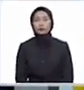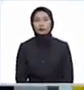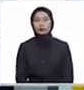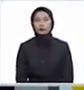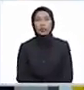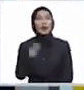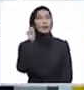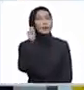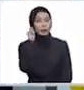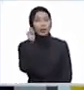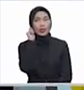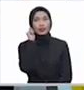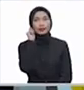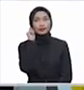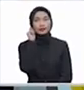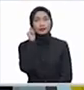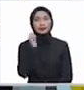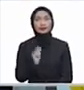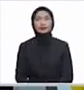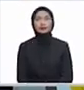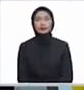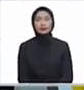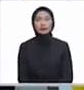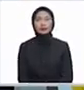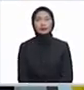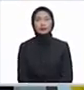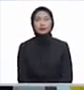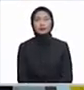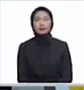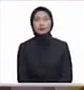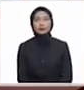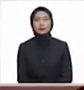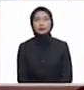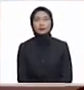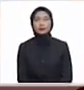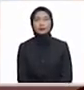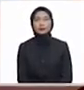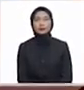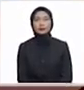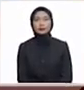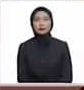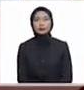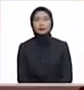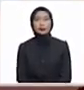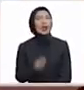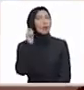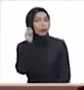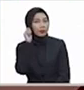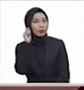Wanita itu adalah lebih harus mendapatkan